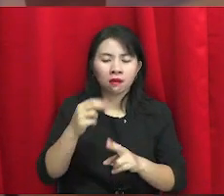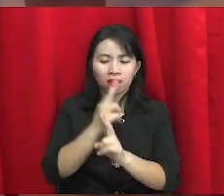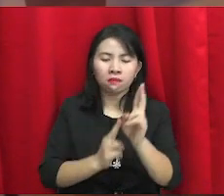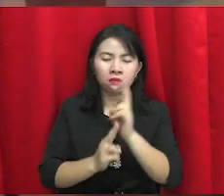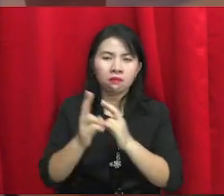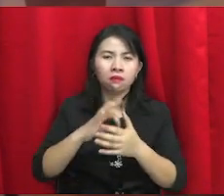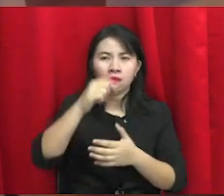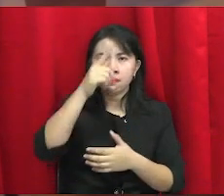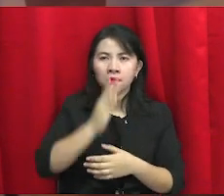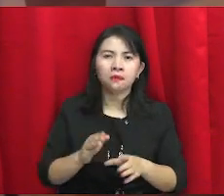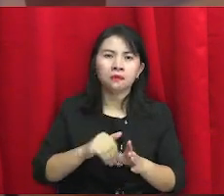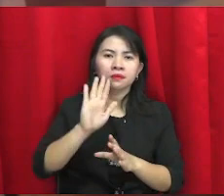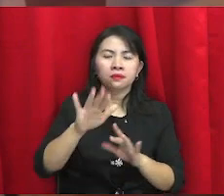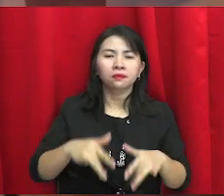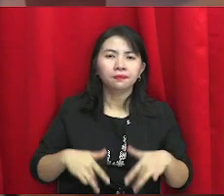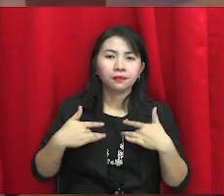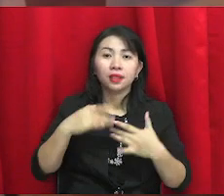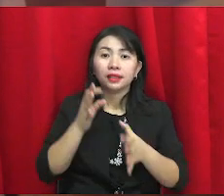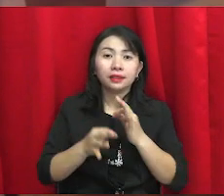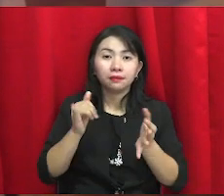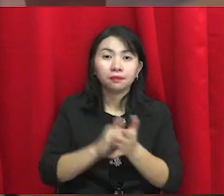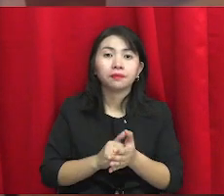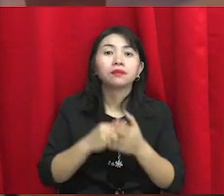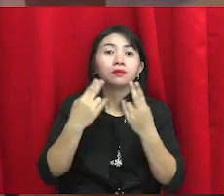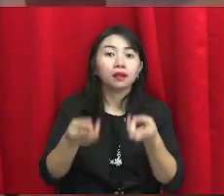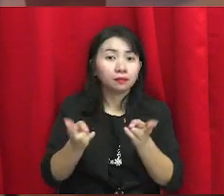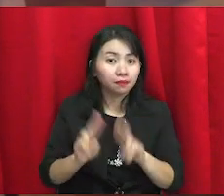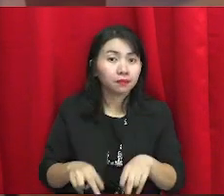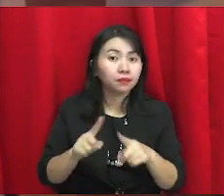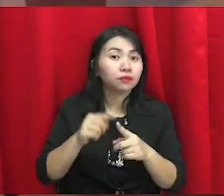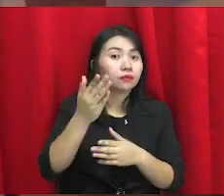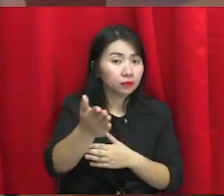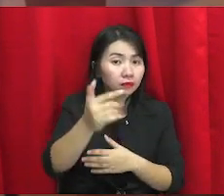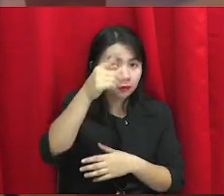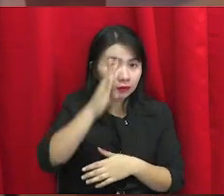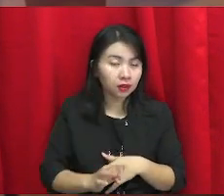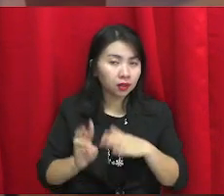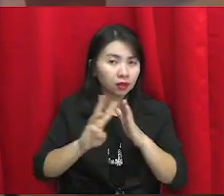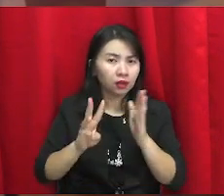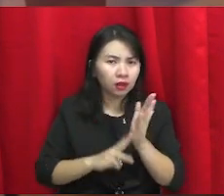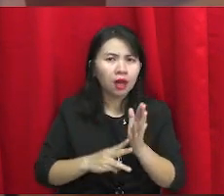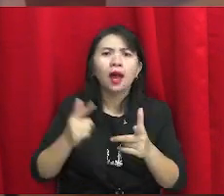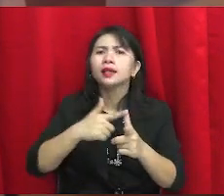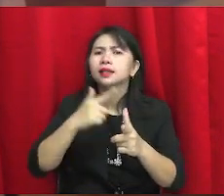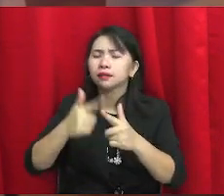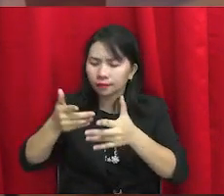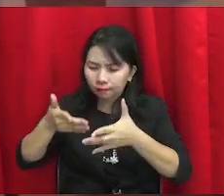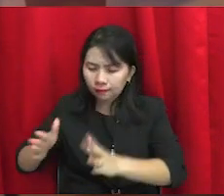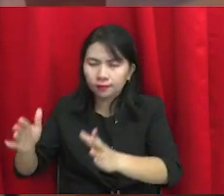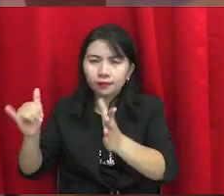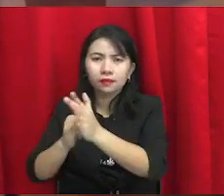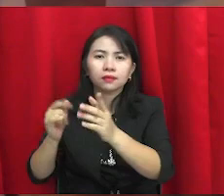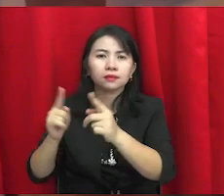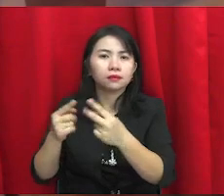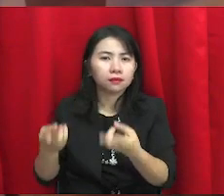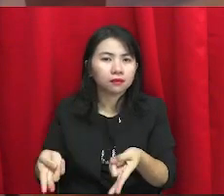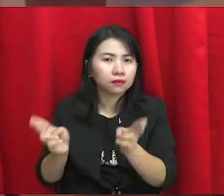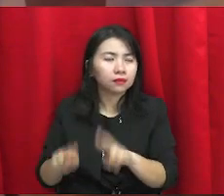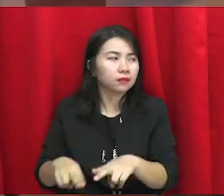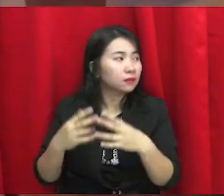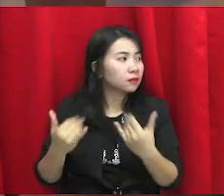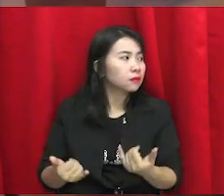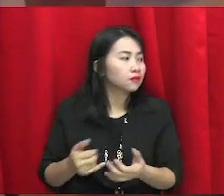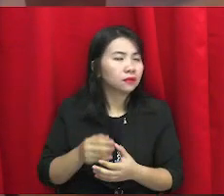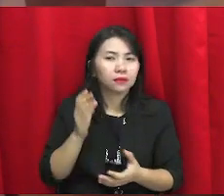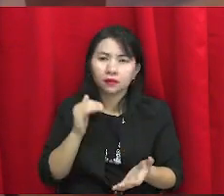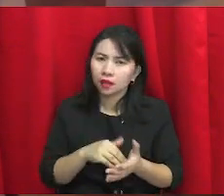it's God's will for you, then let it be done. You see? Wala naman, sabi ko nga sa inyo, mag-comment kayo ngayon dito, kung